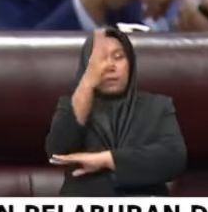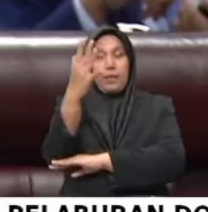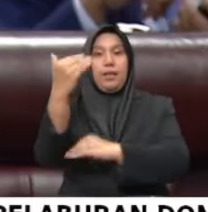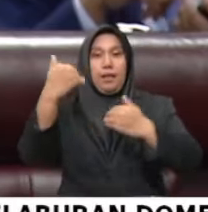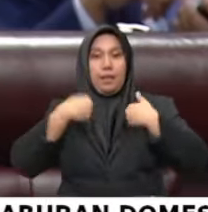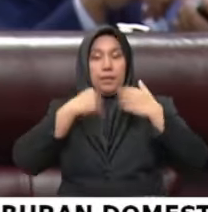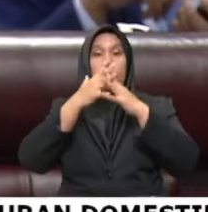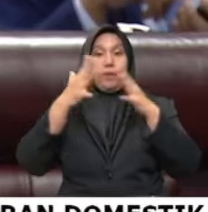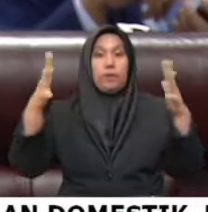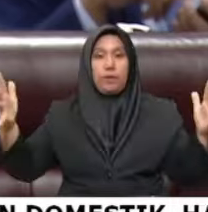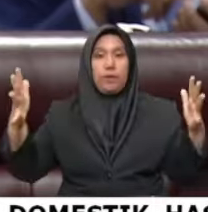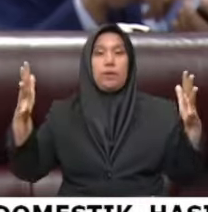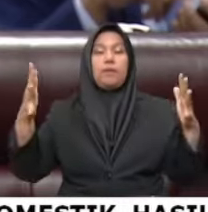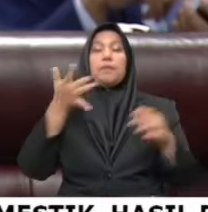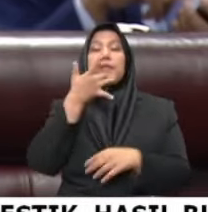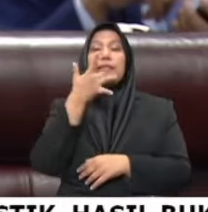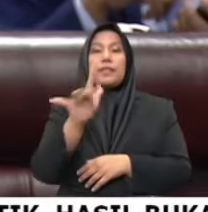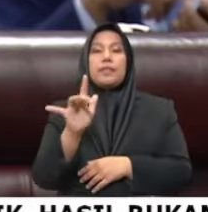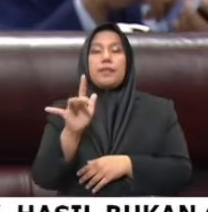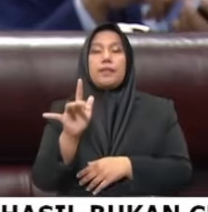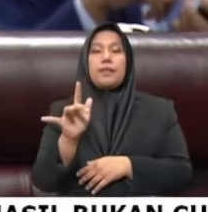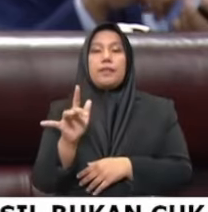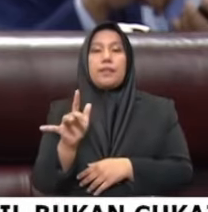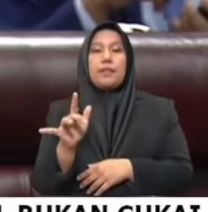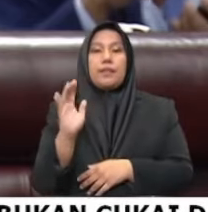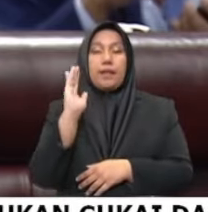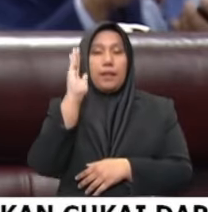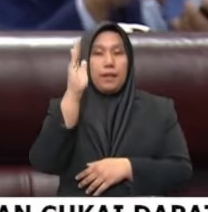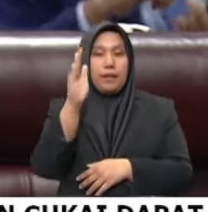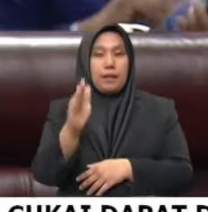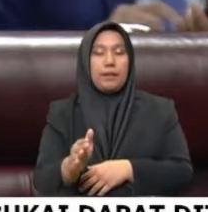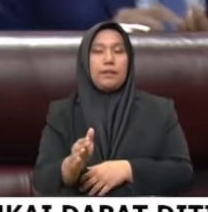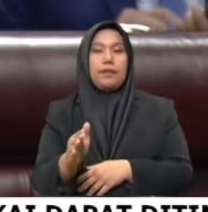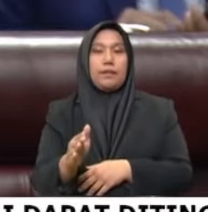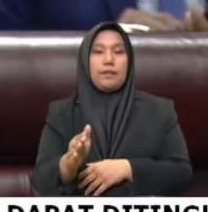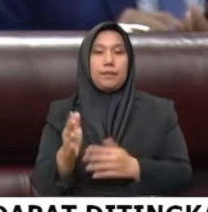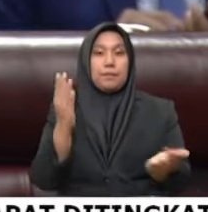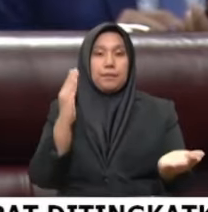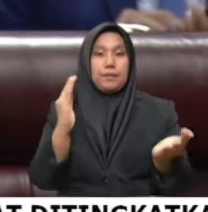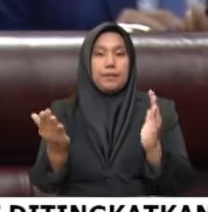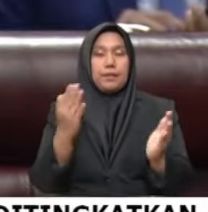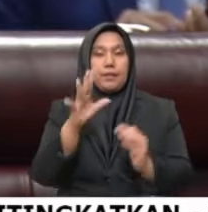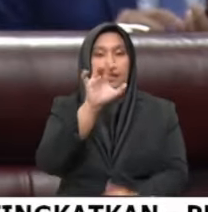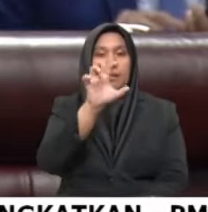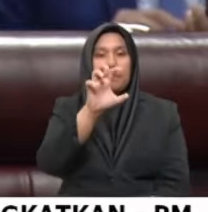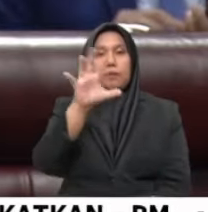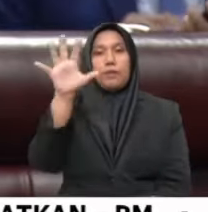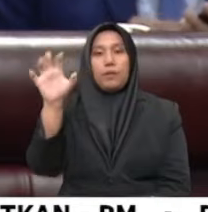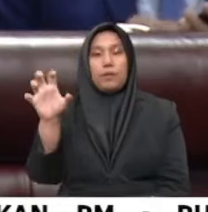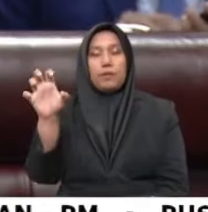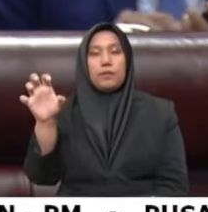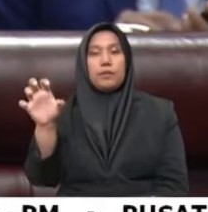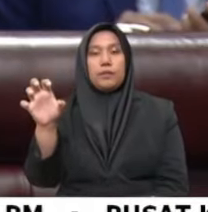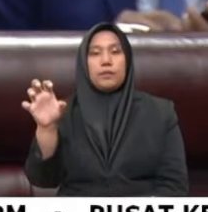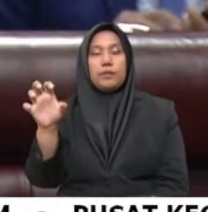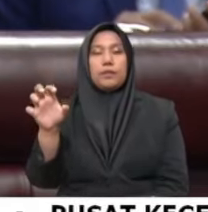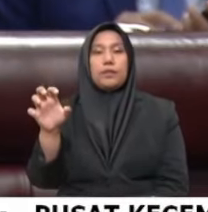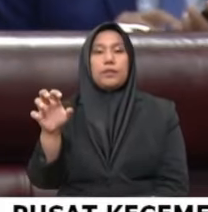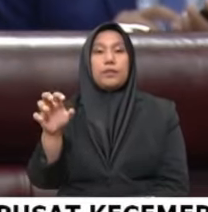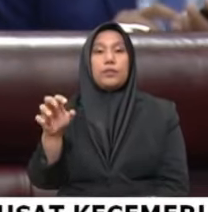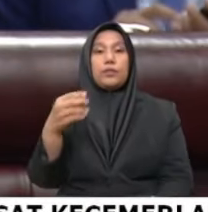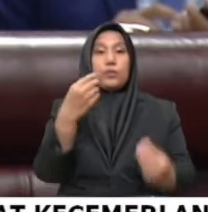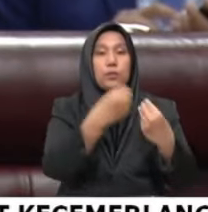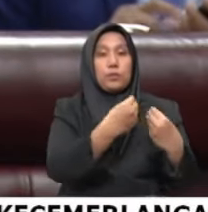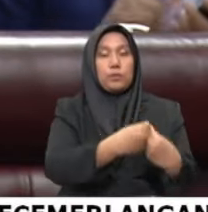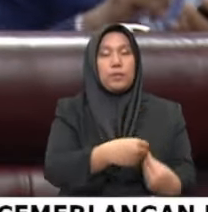maka mereka bernasib baik. Tetapi kita akan beralih kepada pertimbangan 50-50 antara kuantiti dan kualiti.